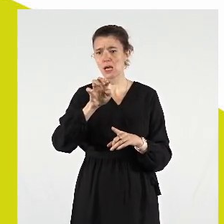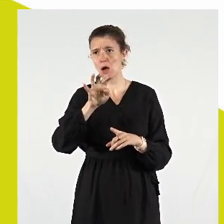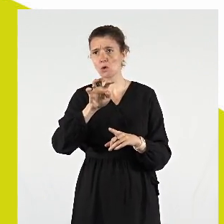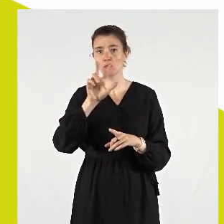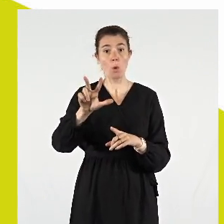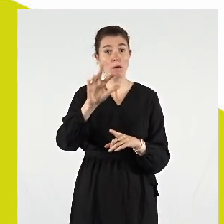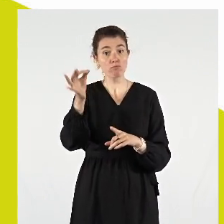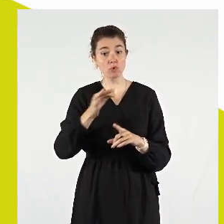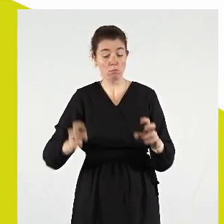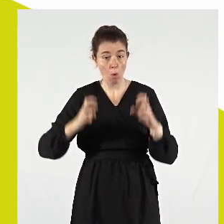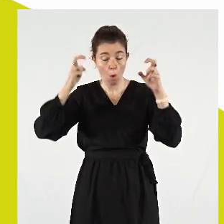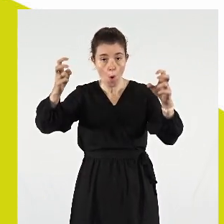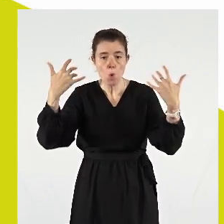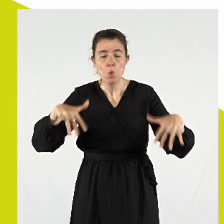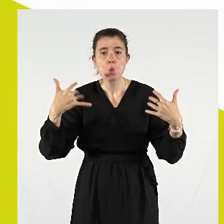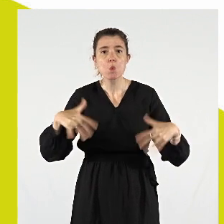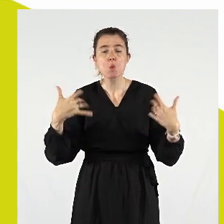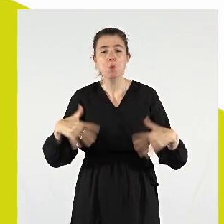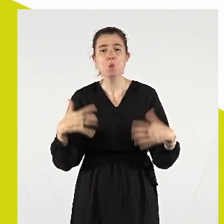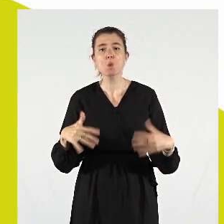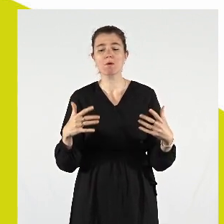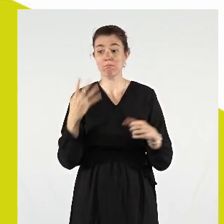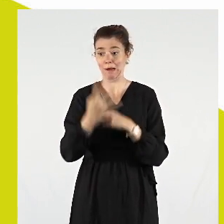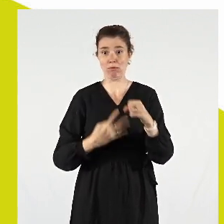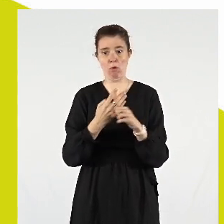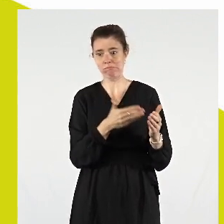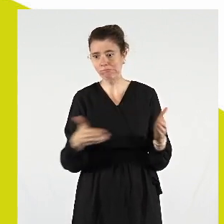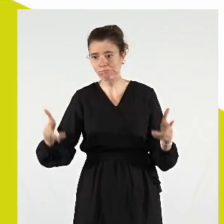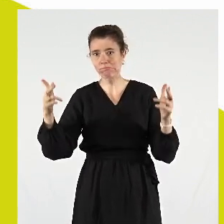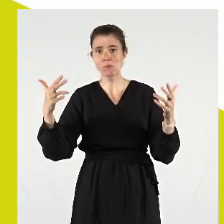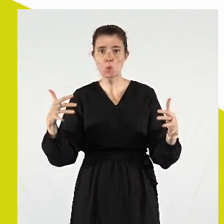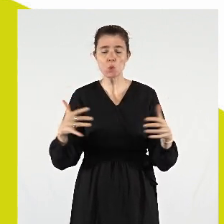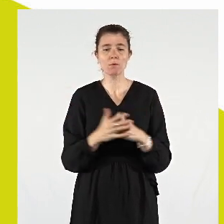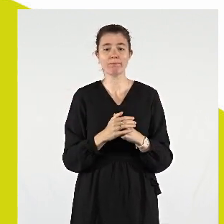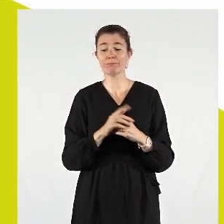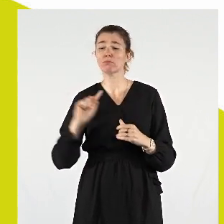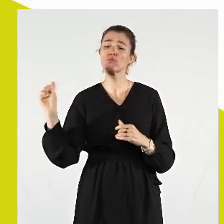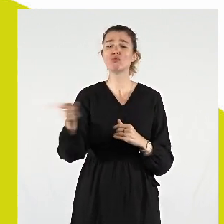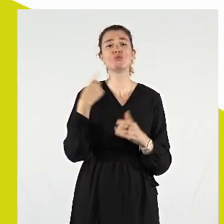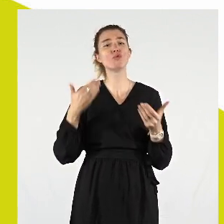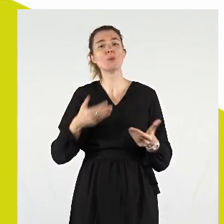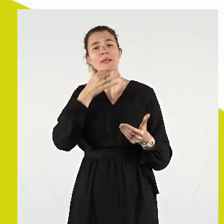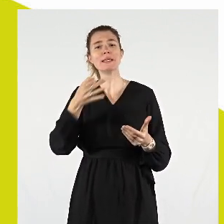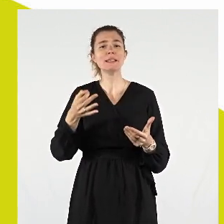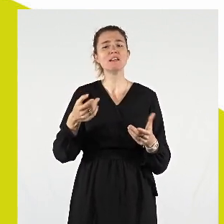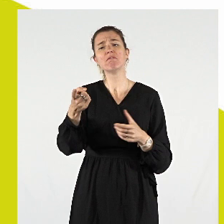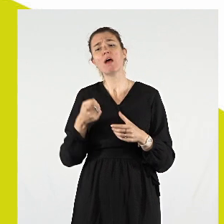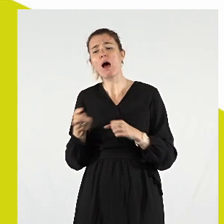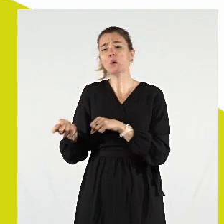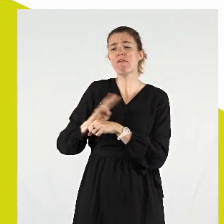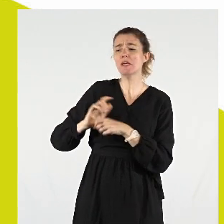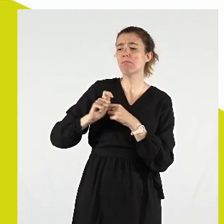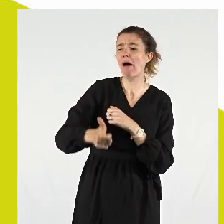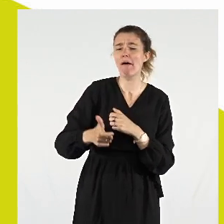43%, ce qui est considérable sur ces 4 années. Donc, tout le monde parle aujourd'hui d'un effet crise Covid, d'un